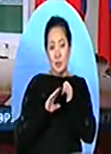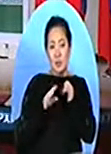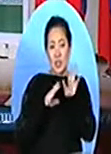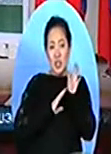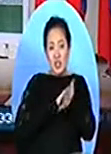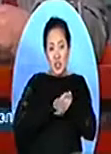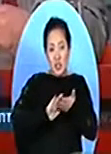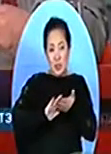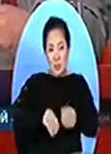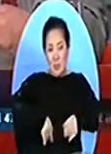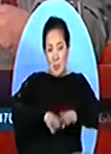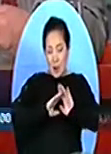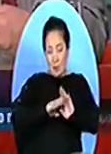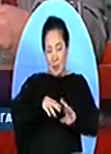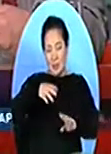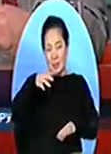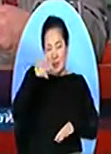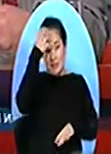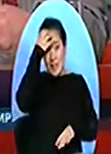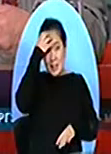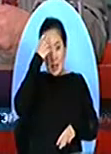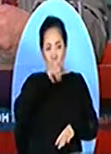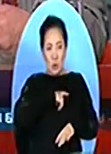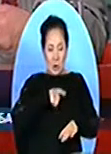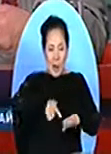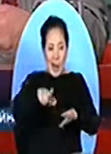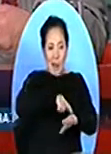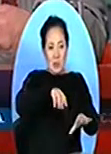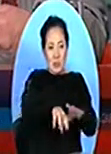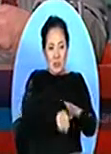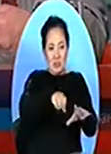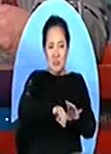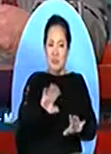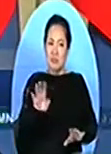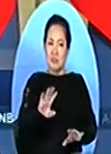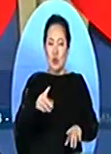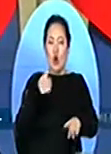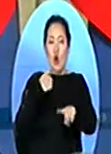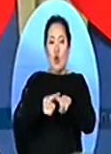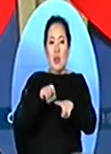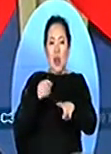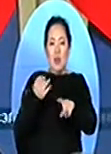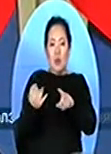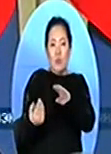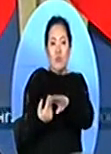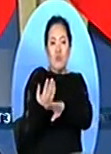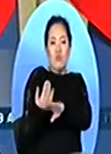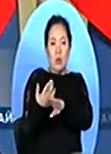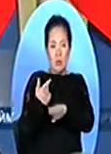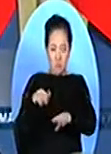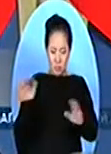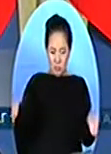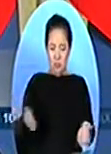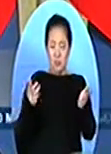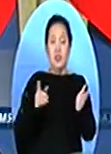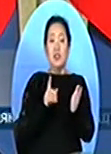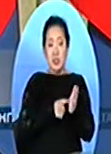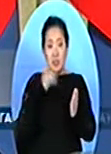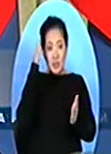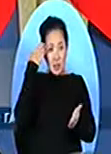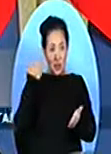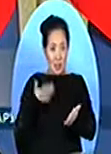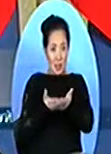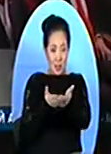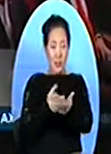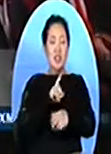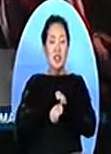засгийн газар газар шороогоо ухаж шуургадаг өсдөг баялгаа төлхөө ашиглаж хөдөө аж ахуйг дэмжсэн бодлогыг эрчимтэй хэрэгжүүлэх хэрэгтэй гэсэн саналыг иргэд гаргаж